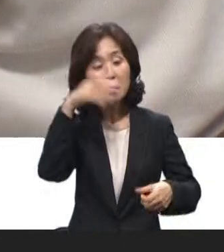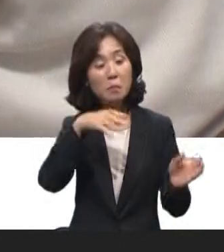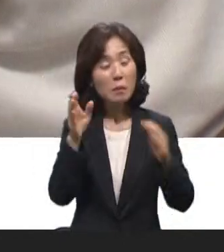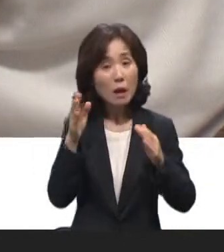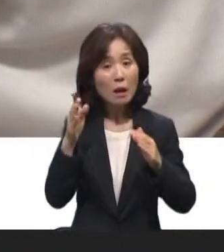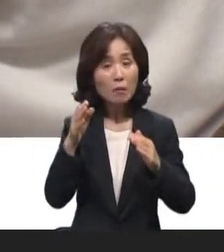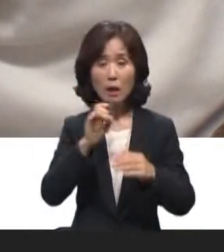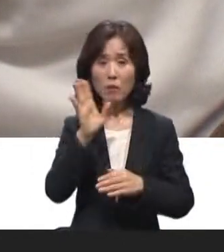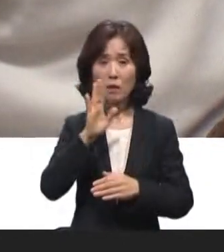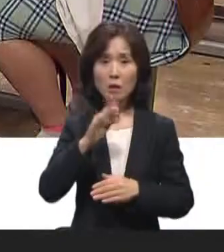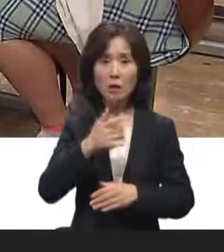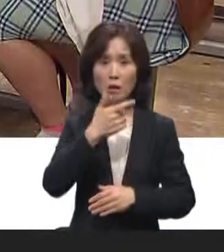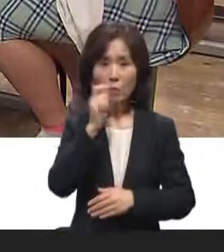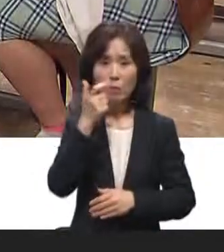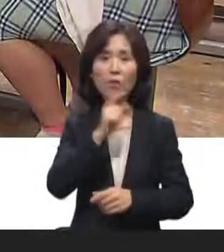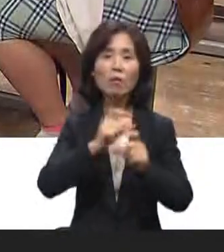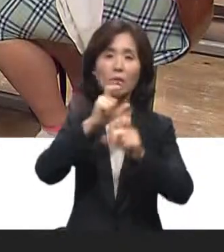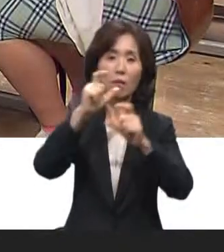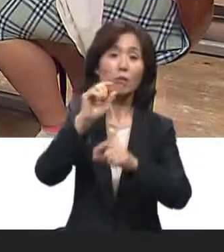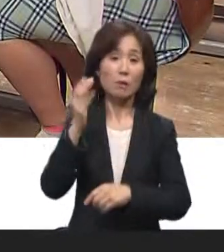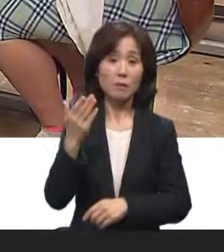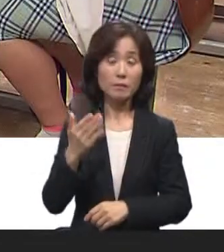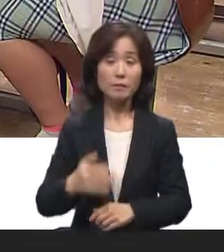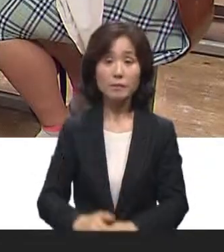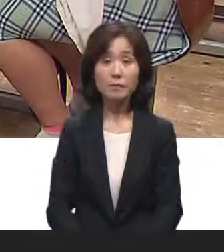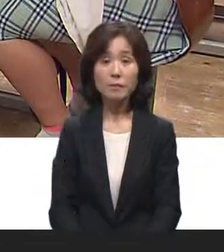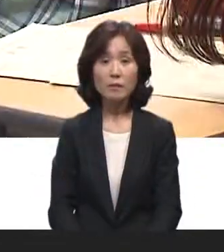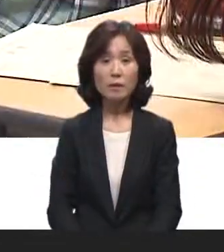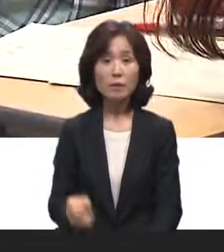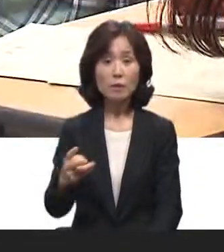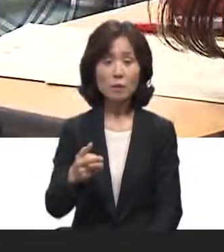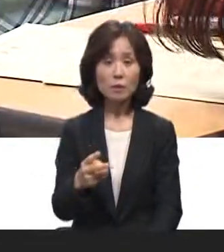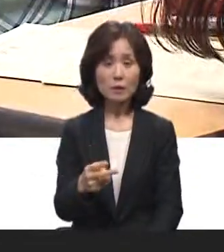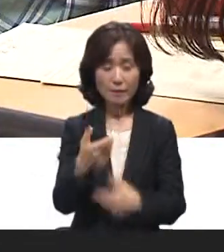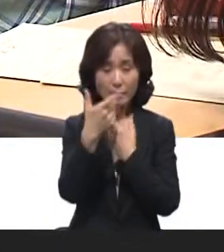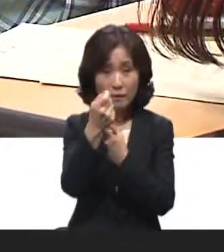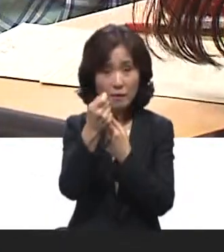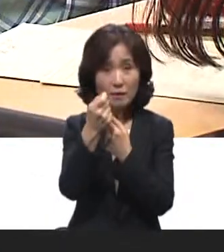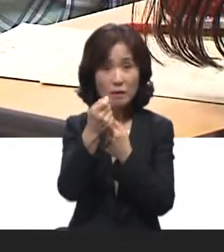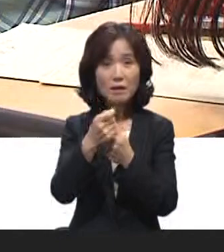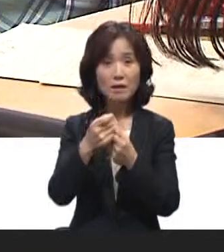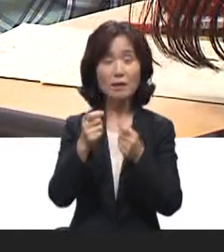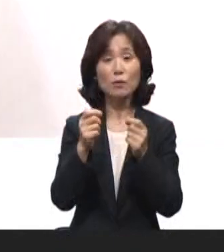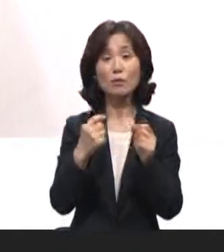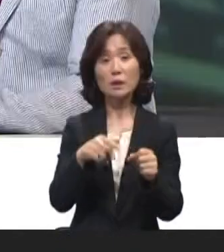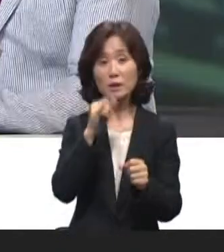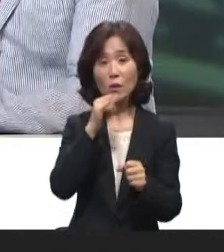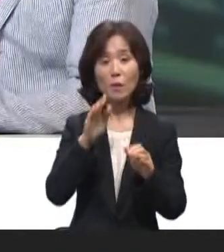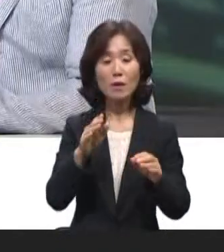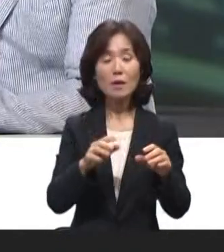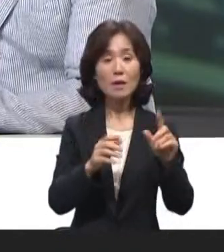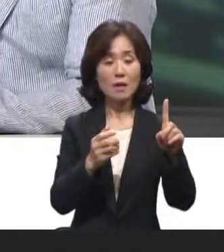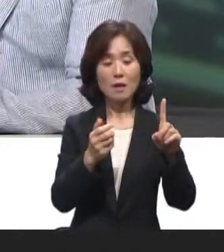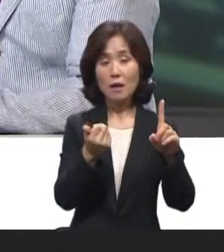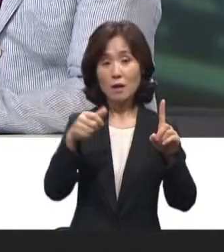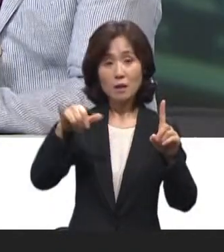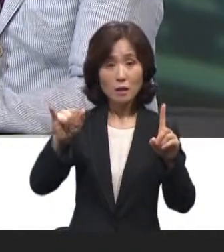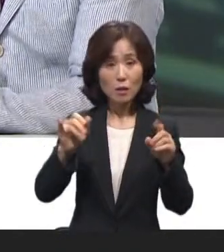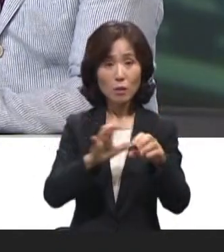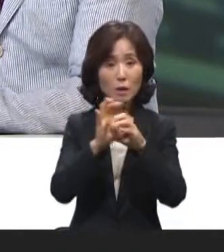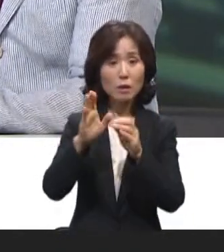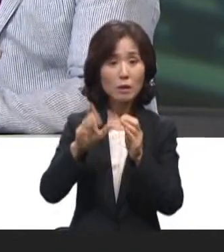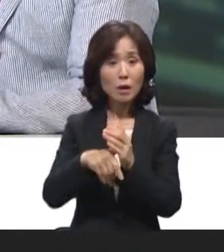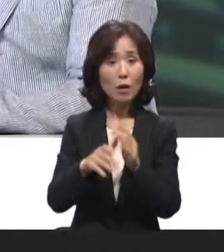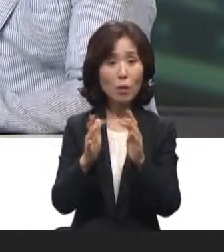결손이 점점 커지는 일이라고 이야기 하거든요 그리고 또 적게 교육이라고 해서 요번에 1학기 코로나 상황에서 온라인 학습을 어떻게